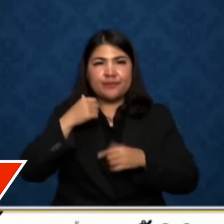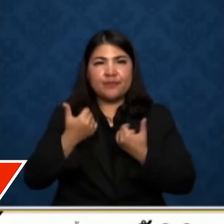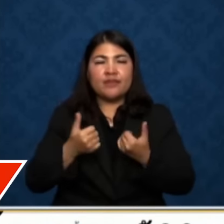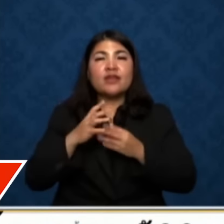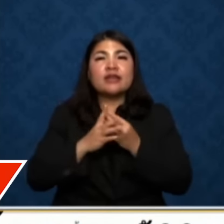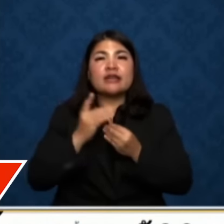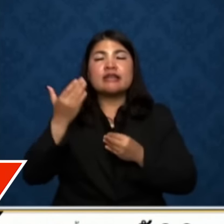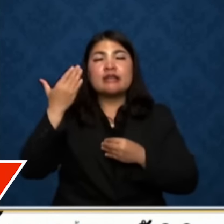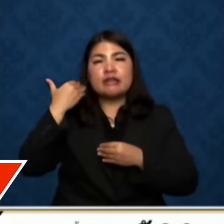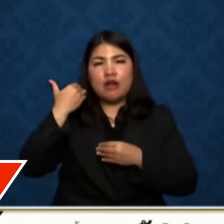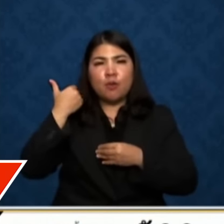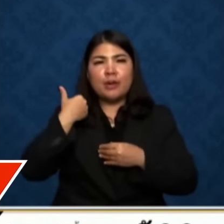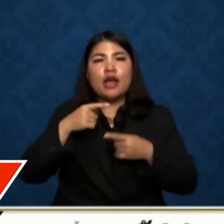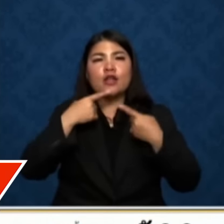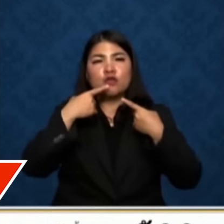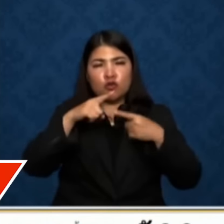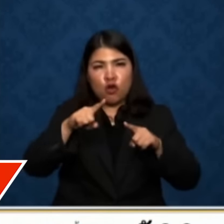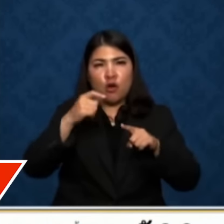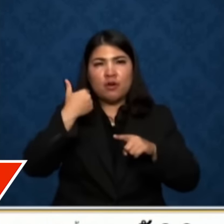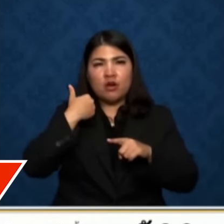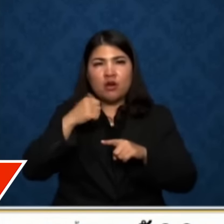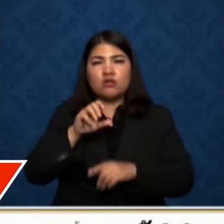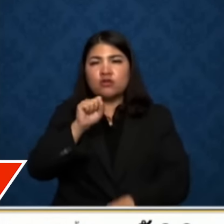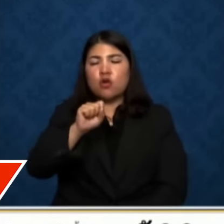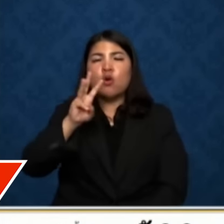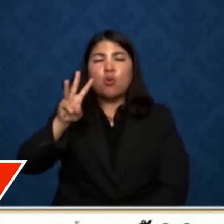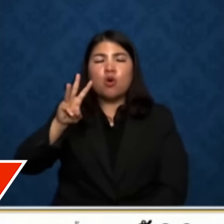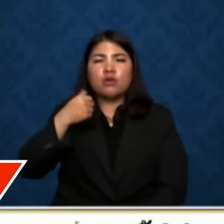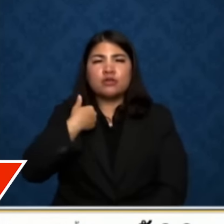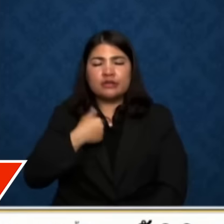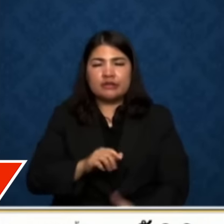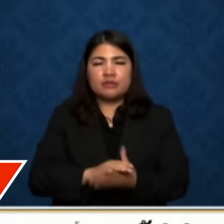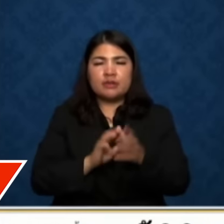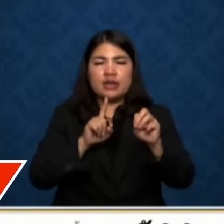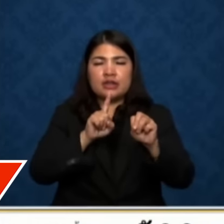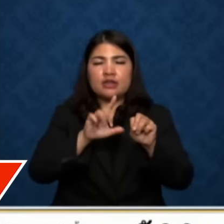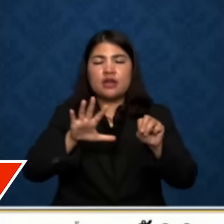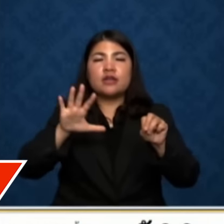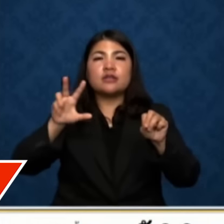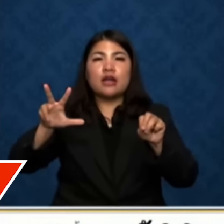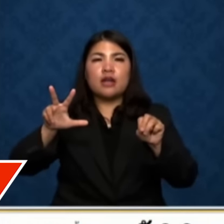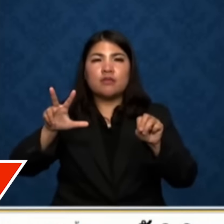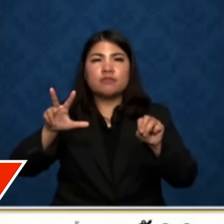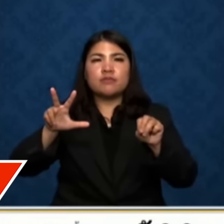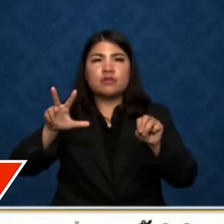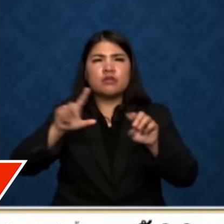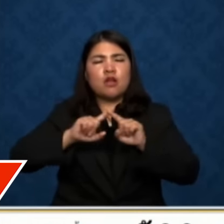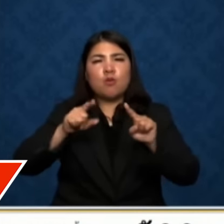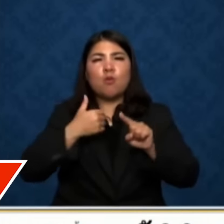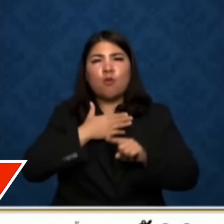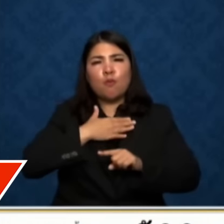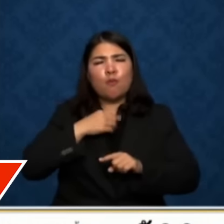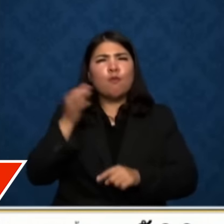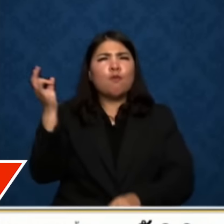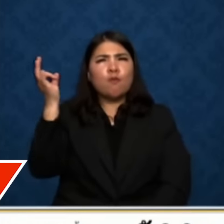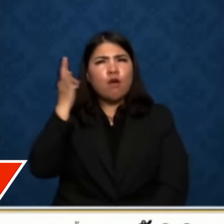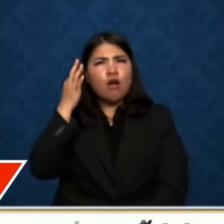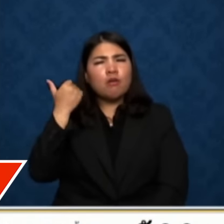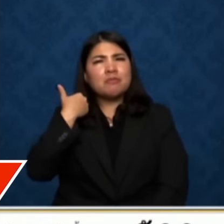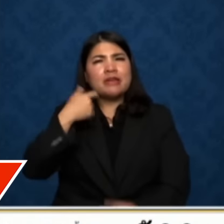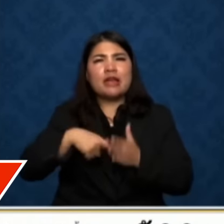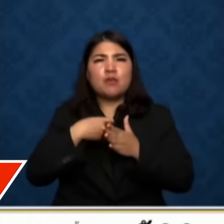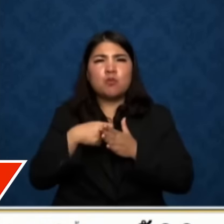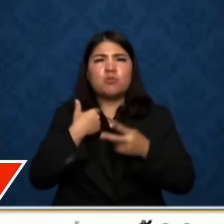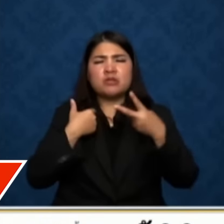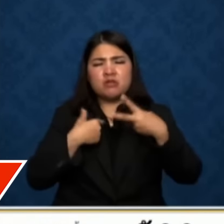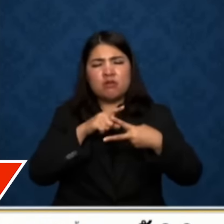าห์ที่แล้วแล้วก็มีตอบในวุฒิสภาตอนอภิปรายมาตรา153ด้วยนะครับแต่ว่าผมฟังแล้วมีเหตุผล2อันแล้ว